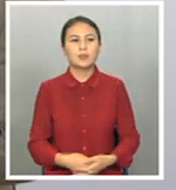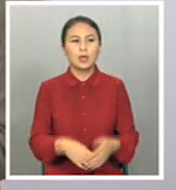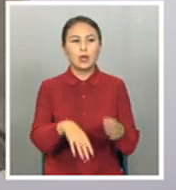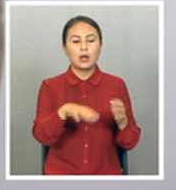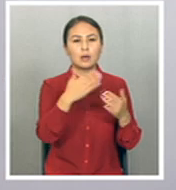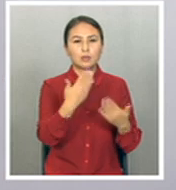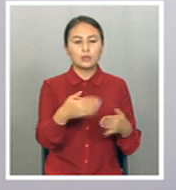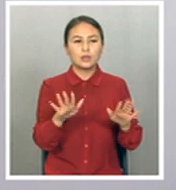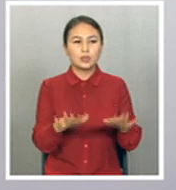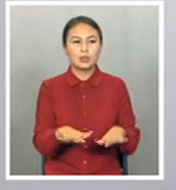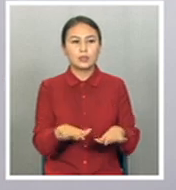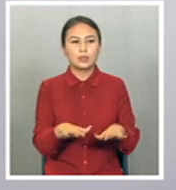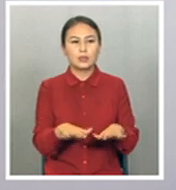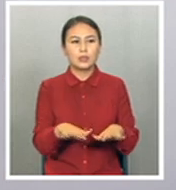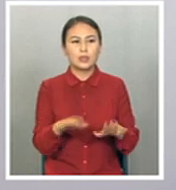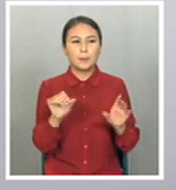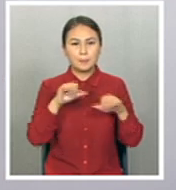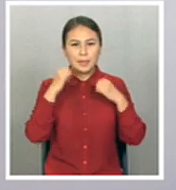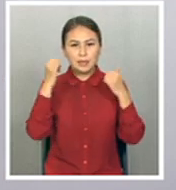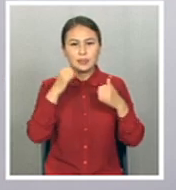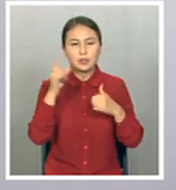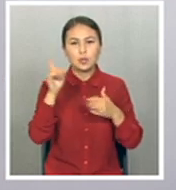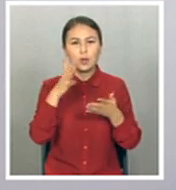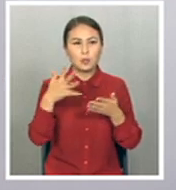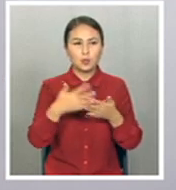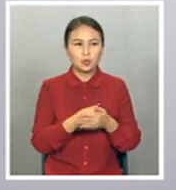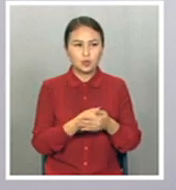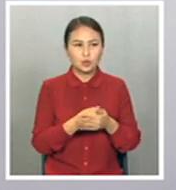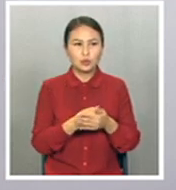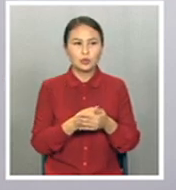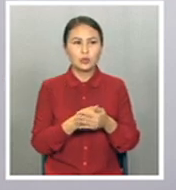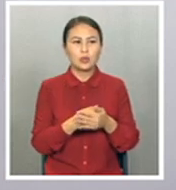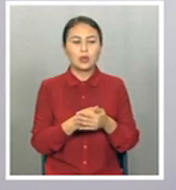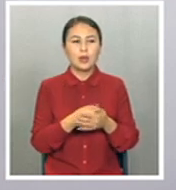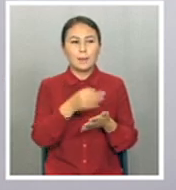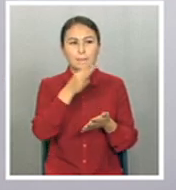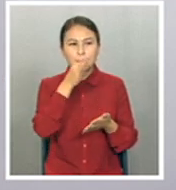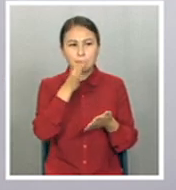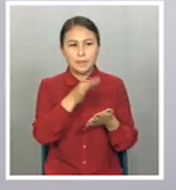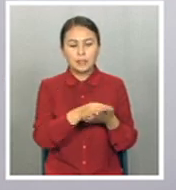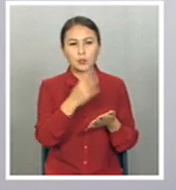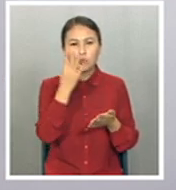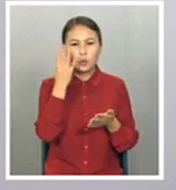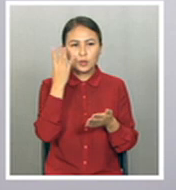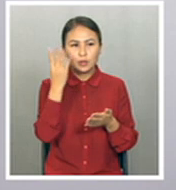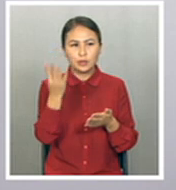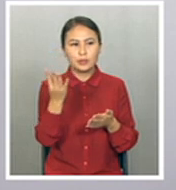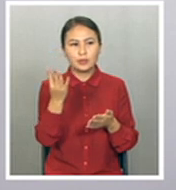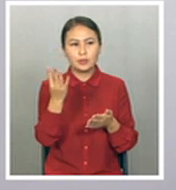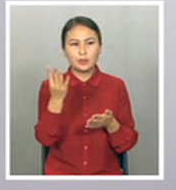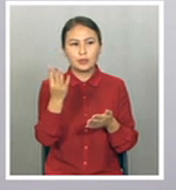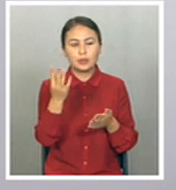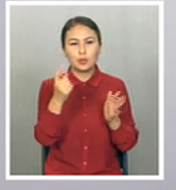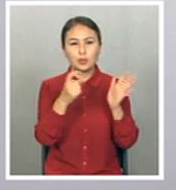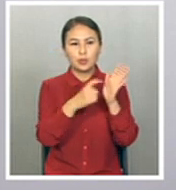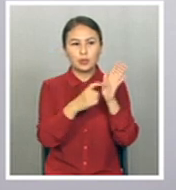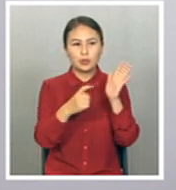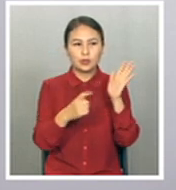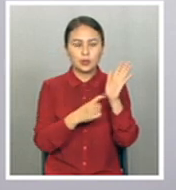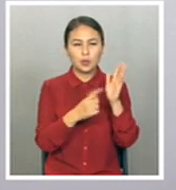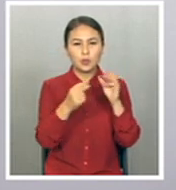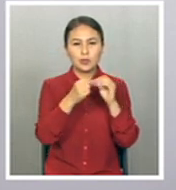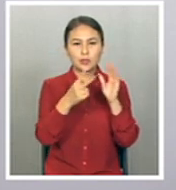Бұл жерде белгісіз табу үшін мына өрнектің мәнін, яғни 4-ті бөлгішке, яғни